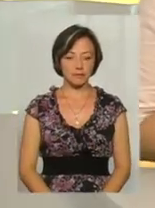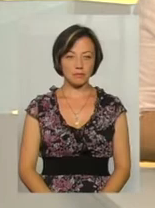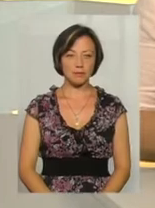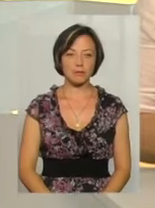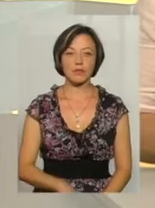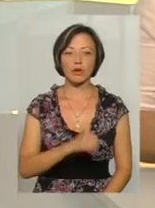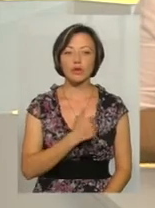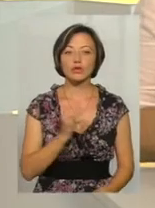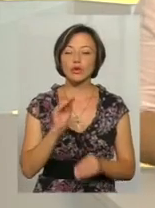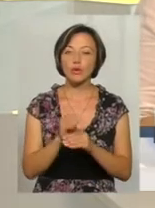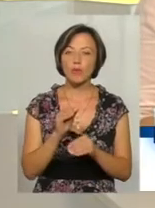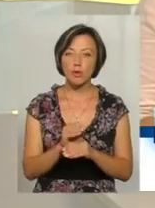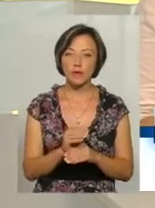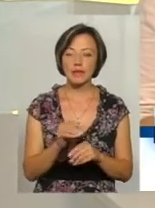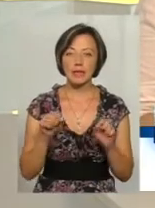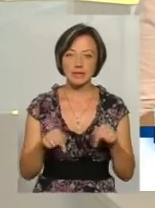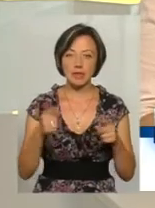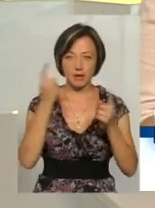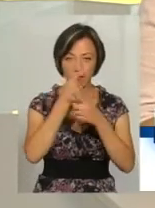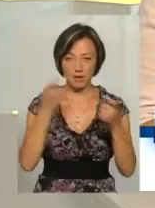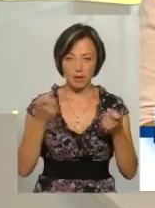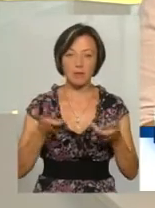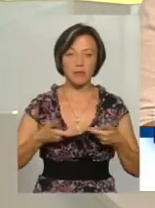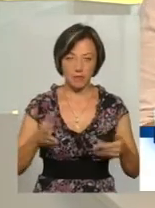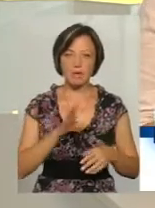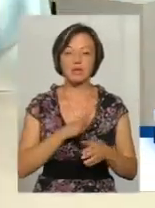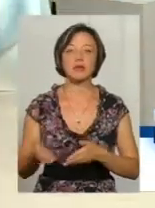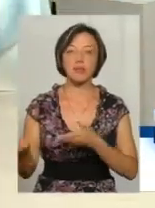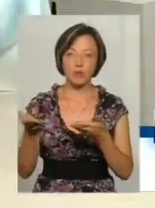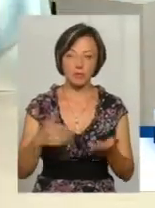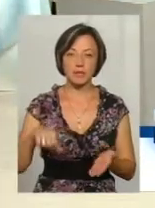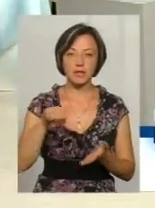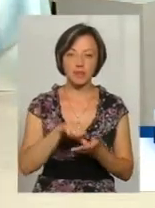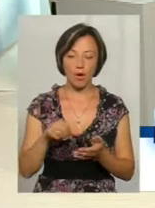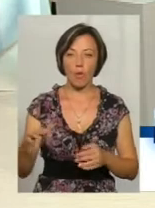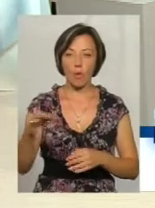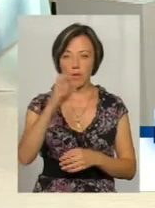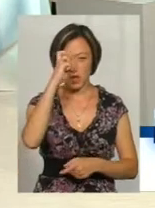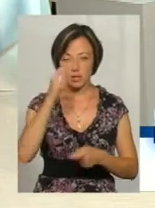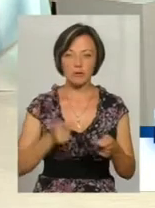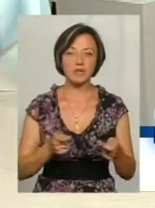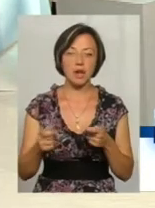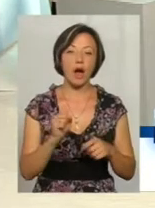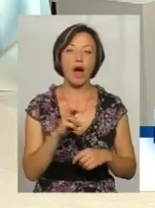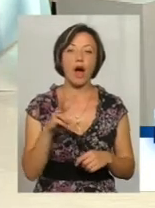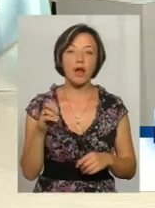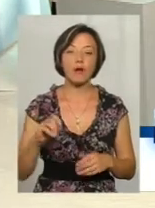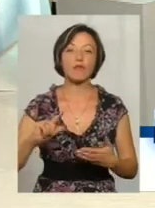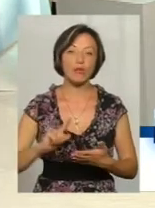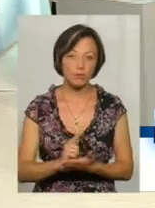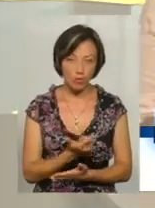Хочу доповнити, що на цей ефір ми запрошували також представників з облдержадміністрації, але вже